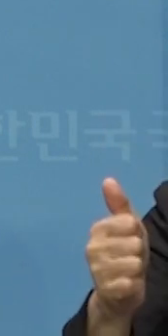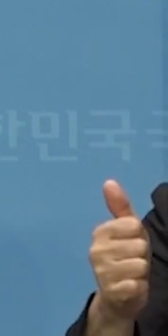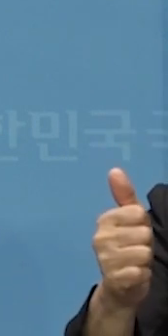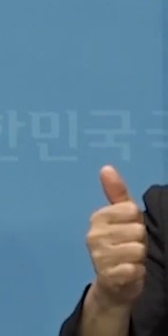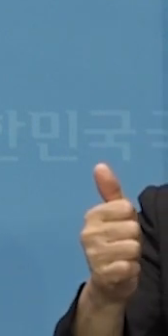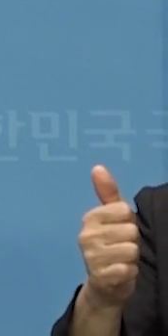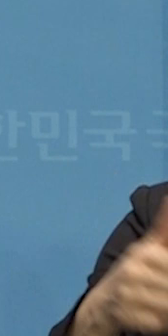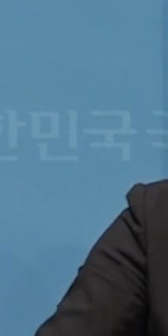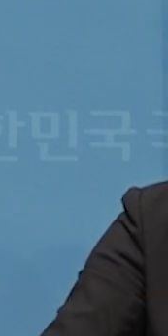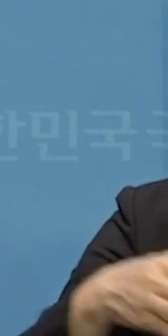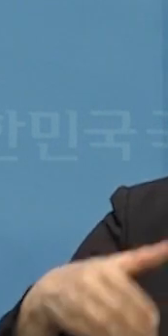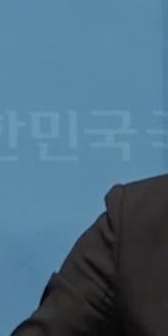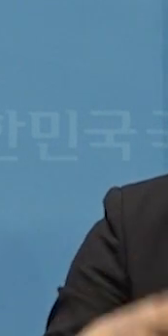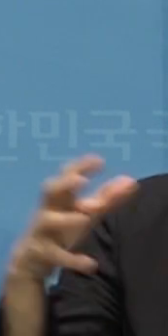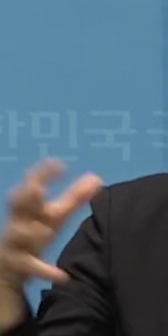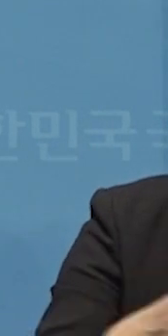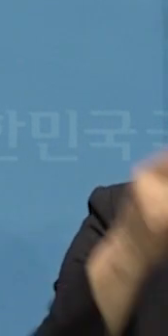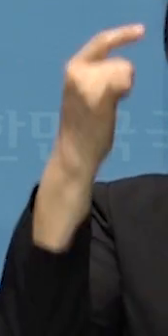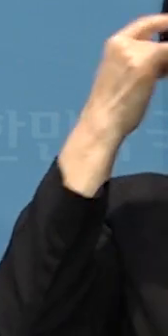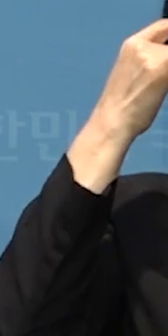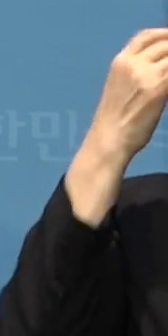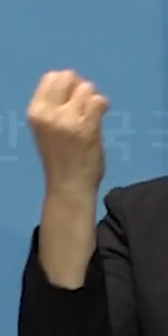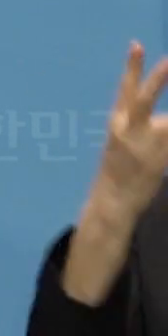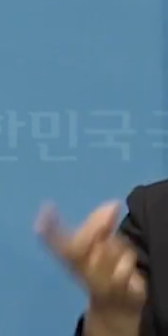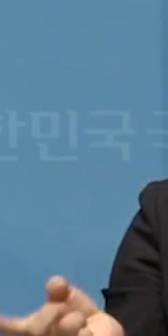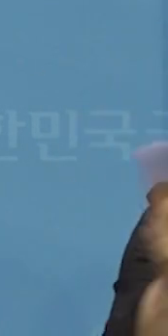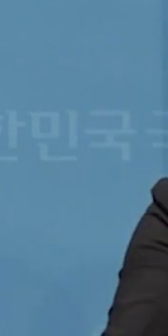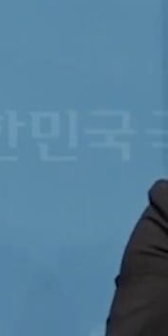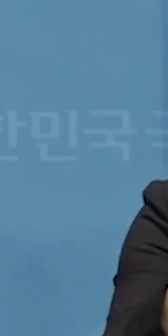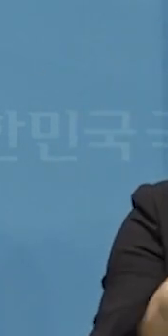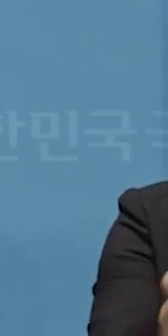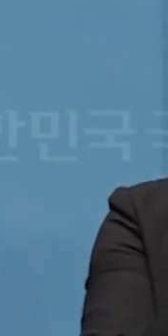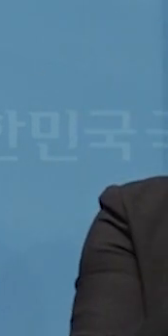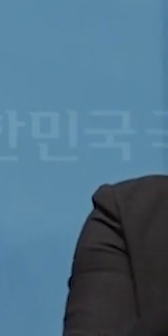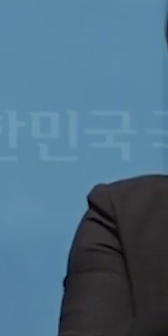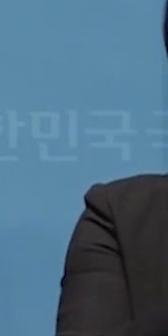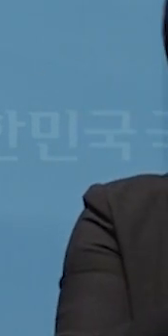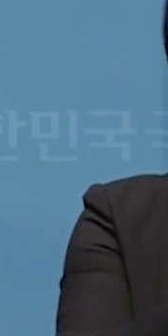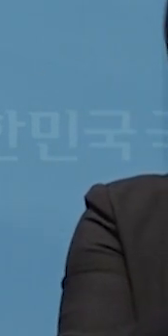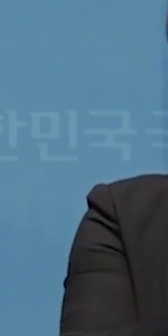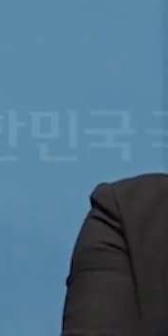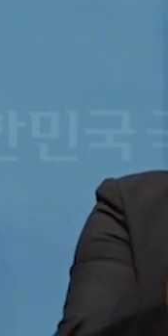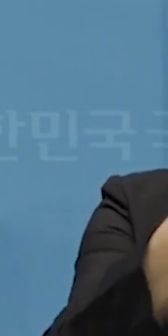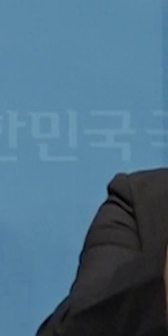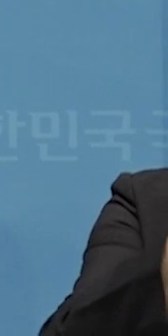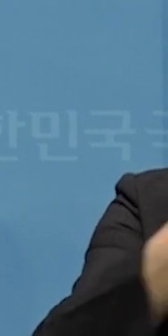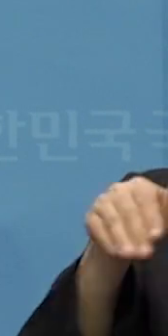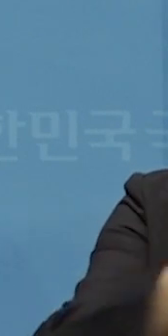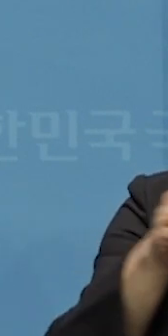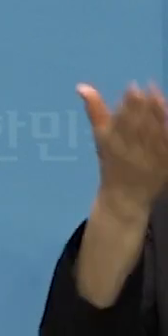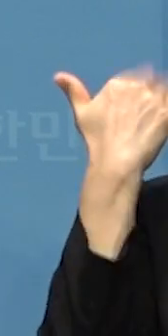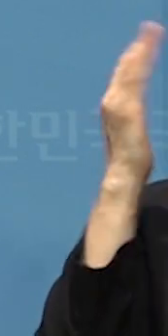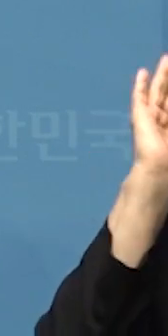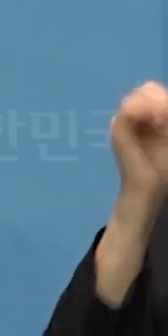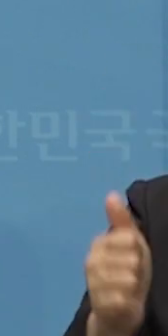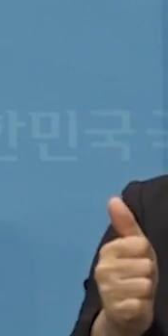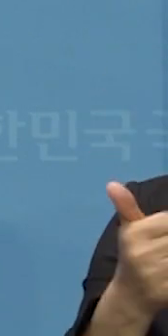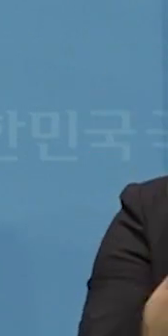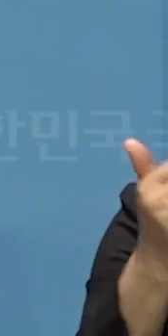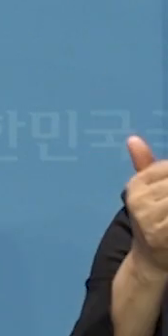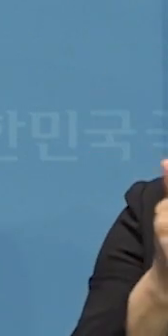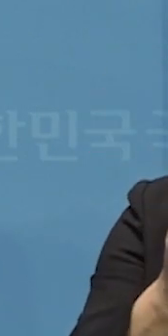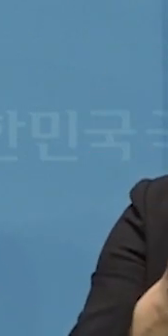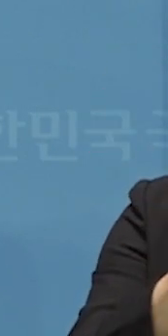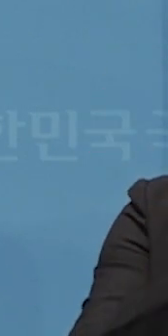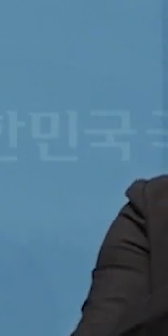관과 통합의 정신을 되기는 자리였습니다 하지만 보도에 따르면 문재인 전 대통령의 배우이신